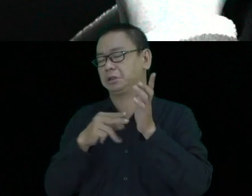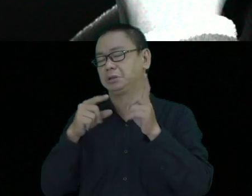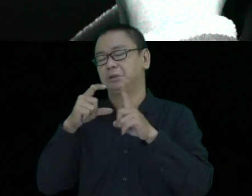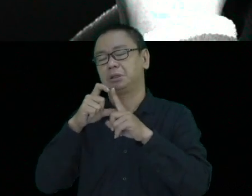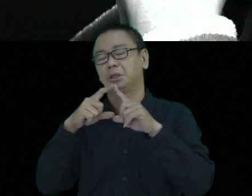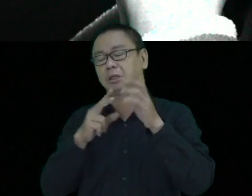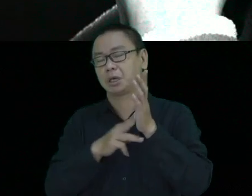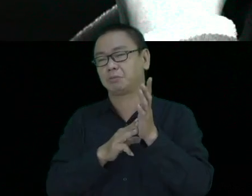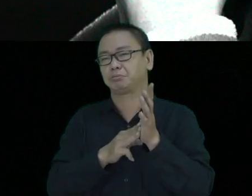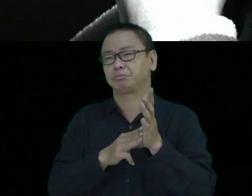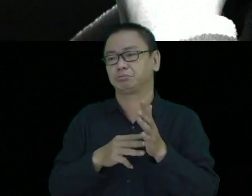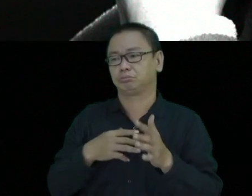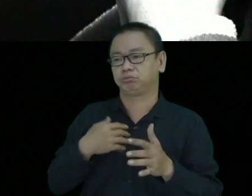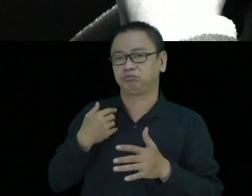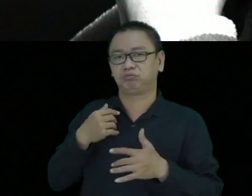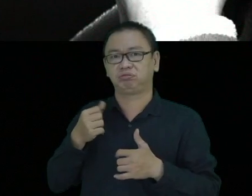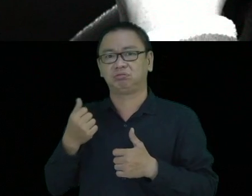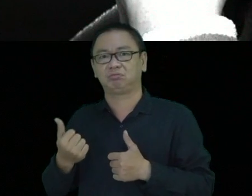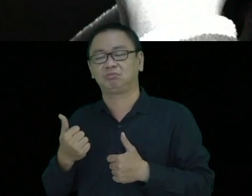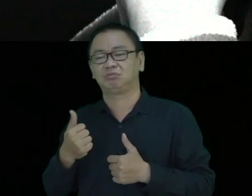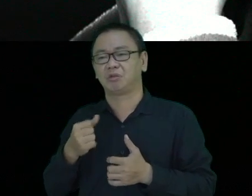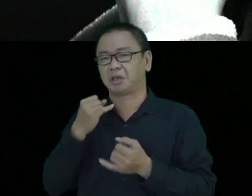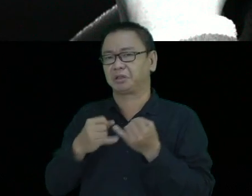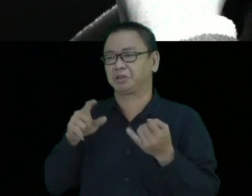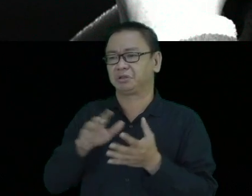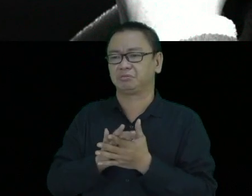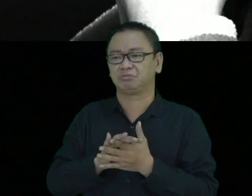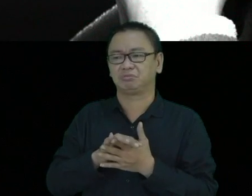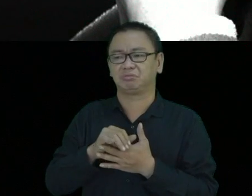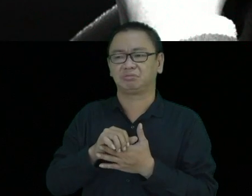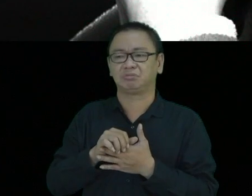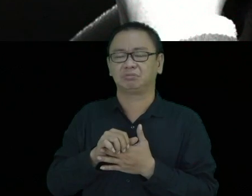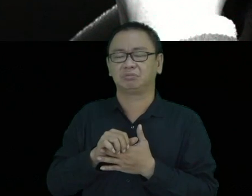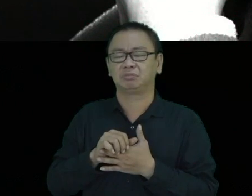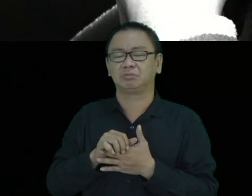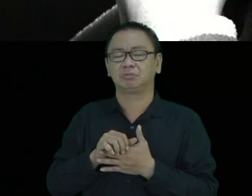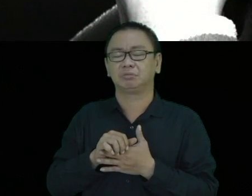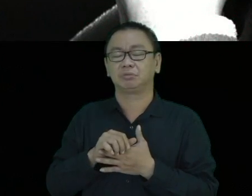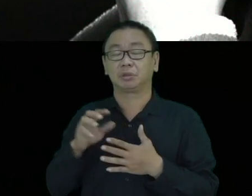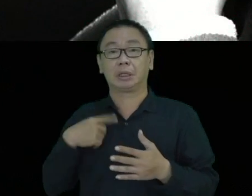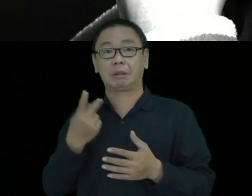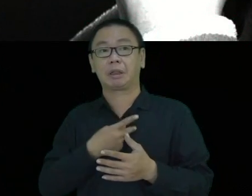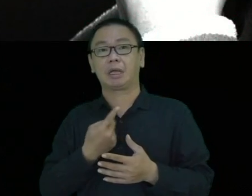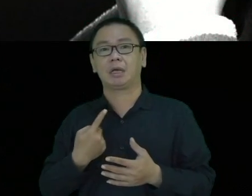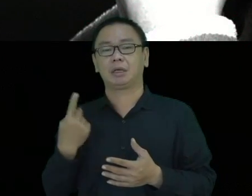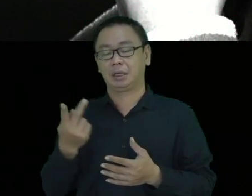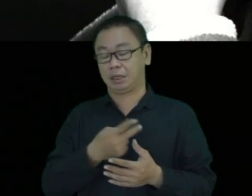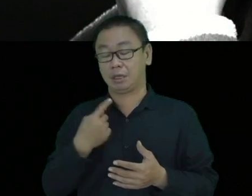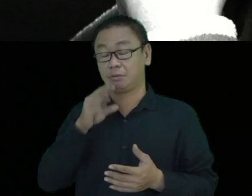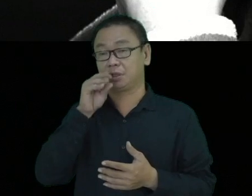situasi yang dihadapi akhir-akhir ini begitu luar biasa, saudara. Kita bicara masalah yang real